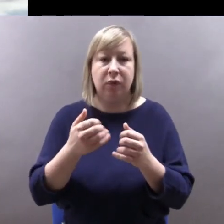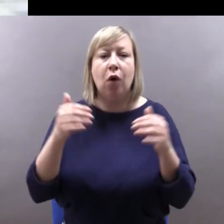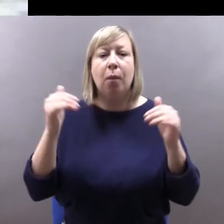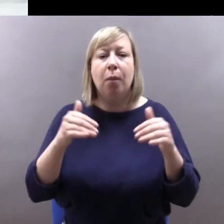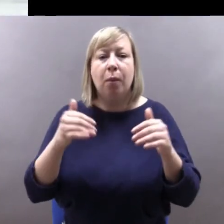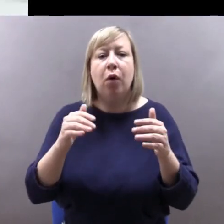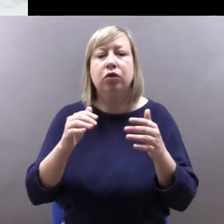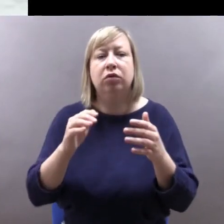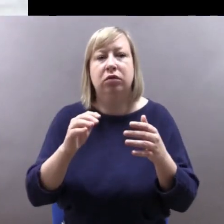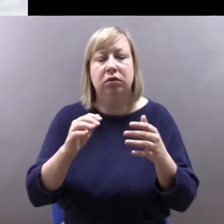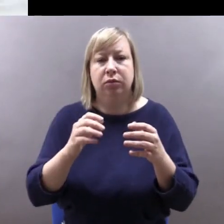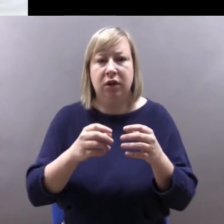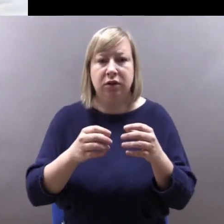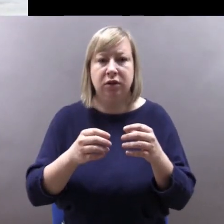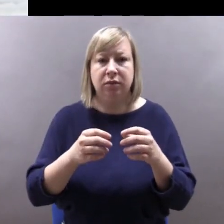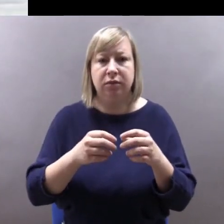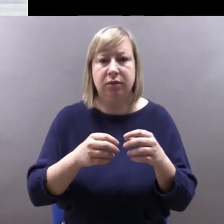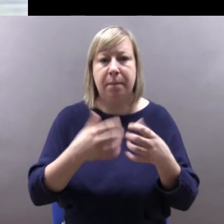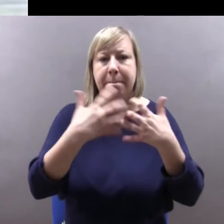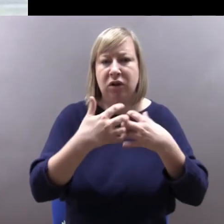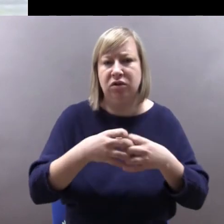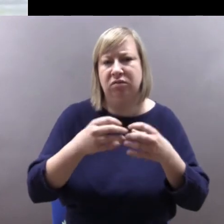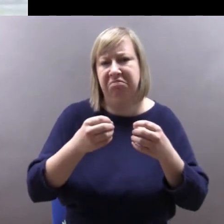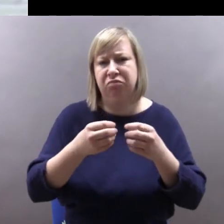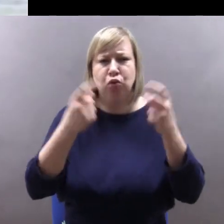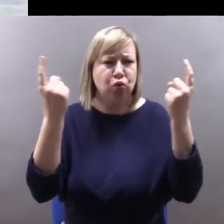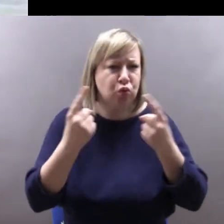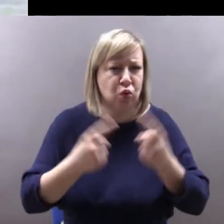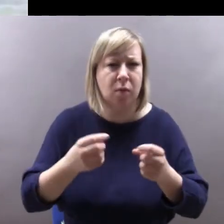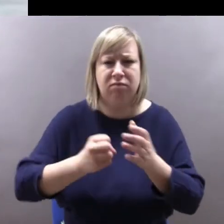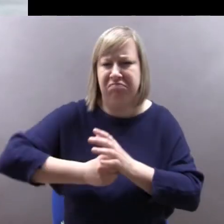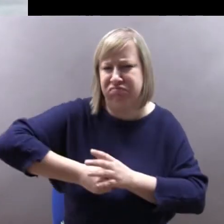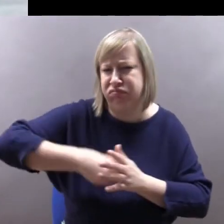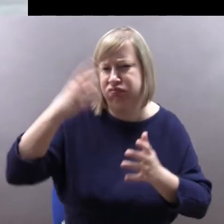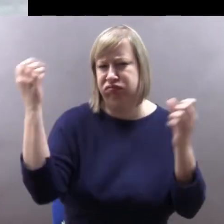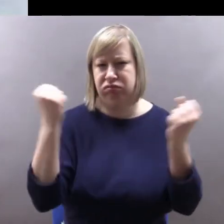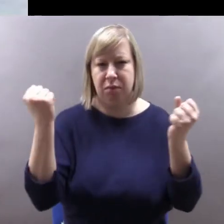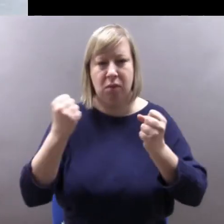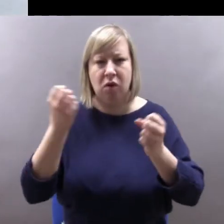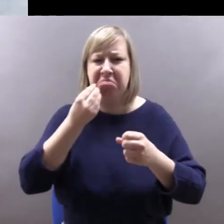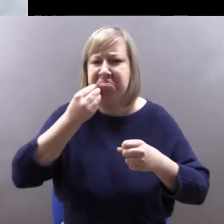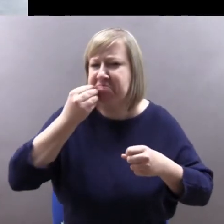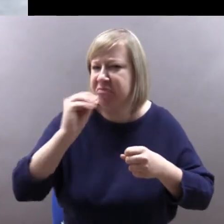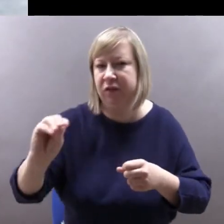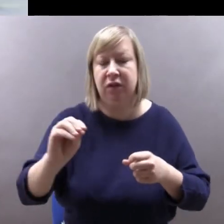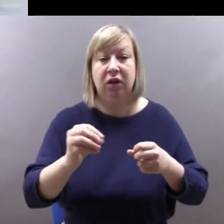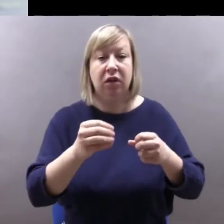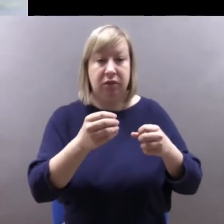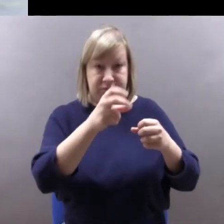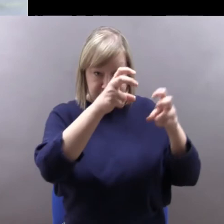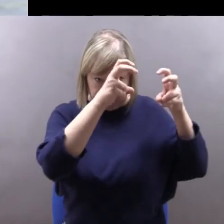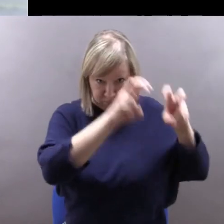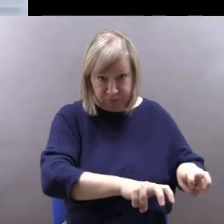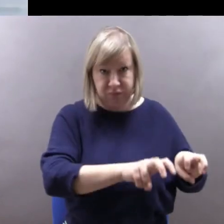nieprzyjemni, nazwijmy to tak kolokwialnie, to też nie da komfortu dostępnościowego, no bo co z tego,